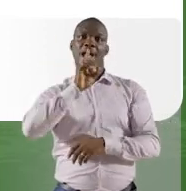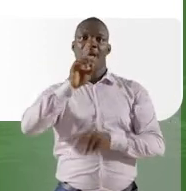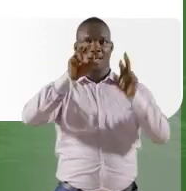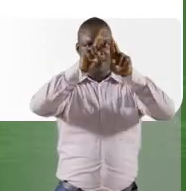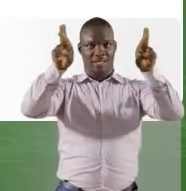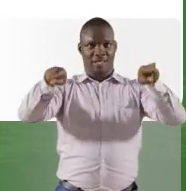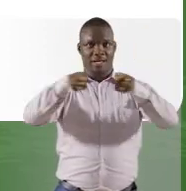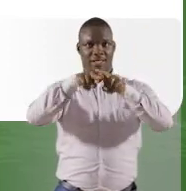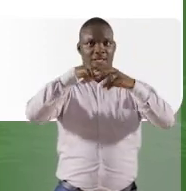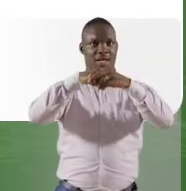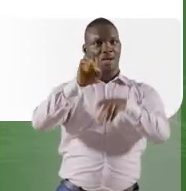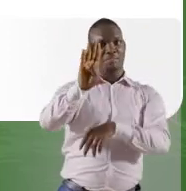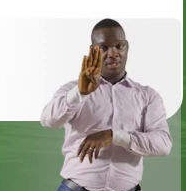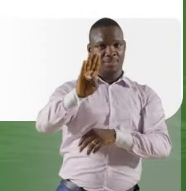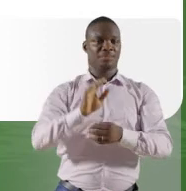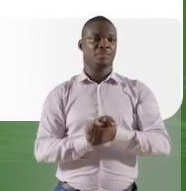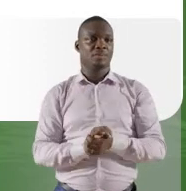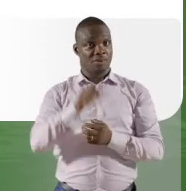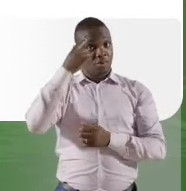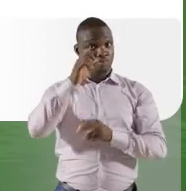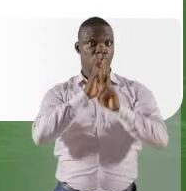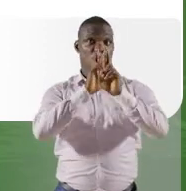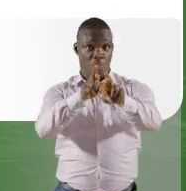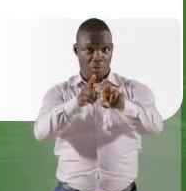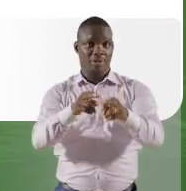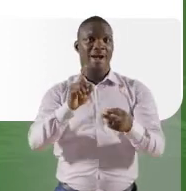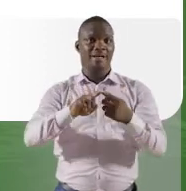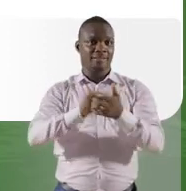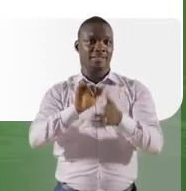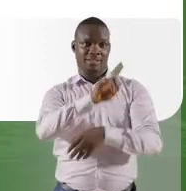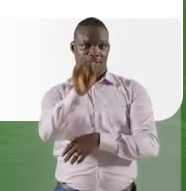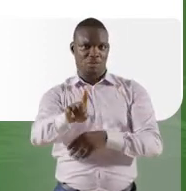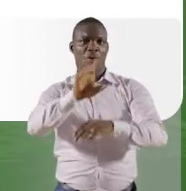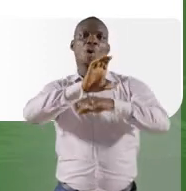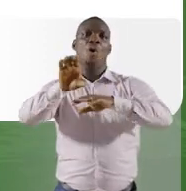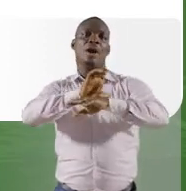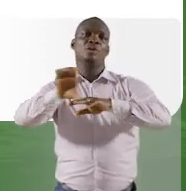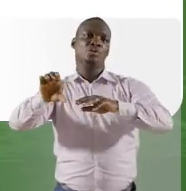B. Pour répondre à cette question, on va calculer le rapport